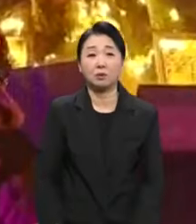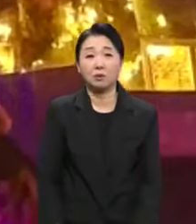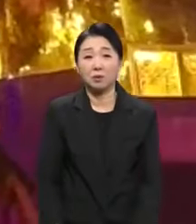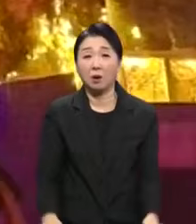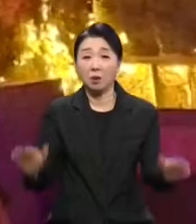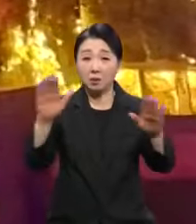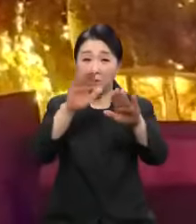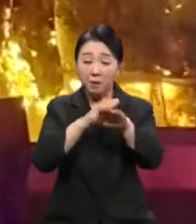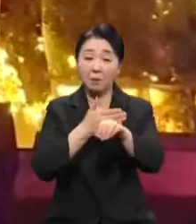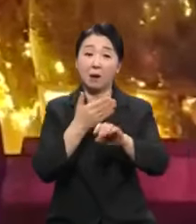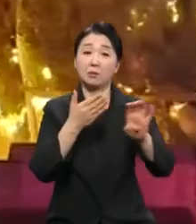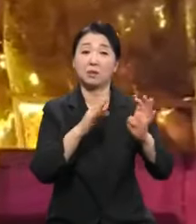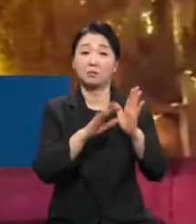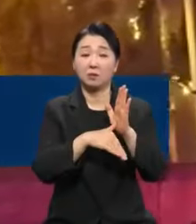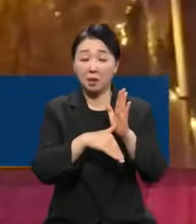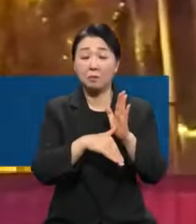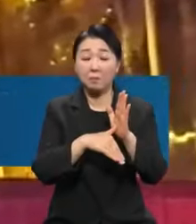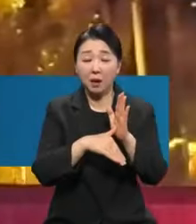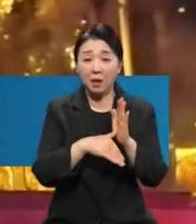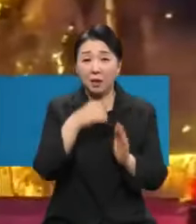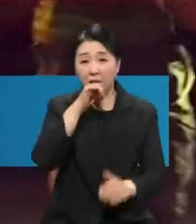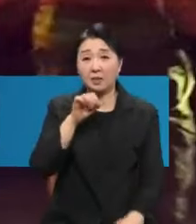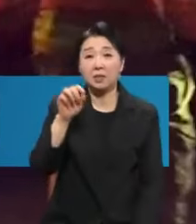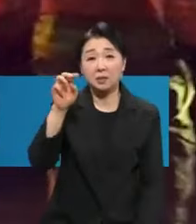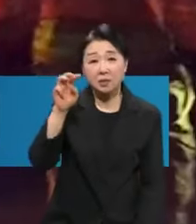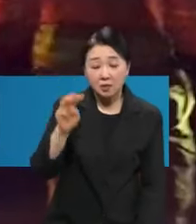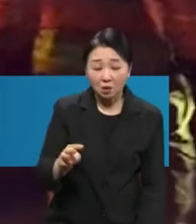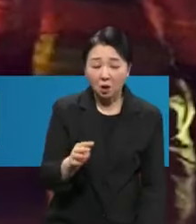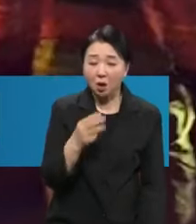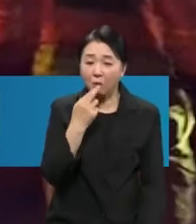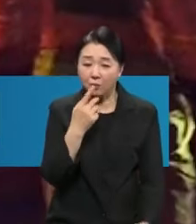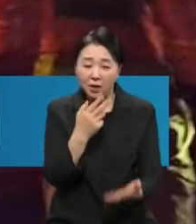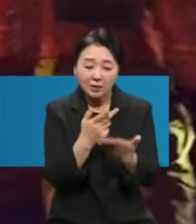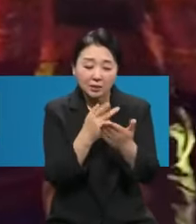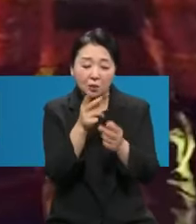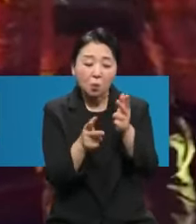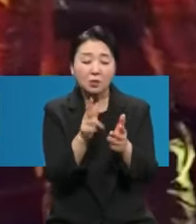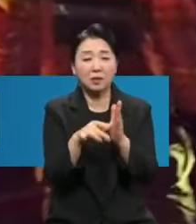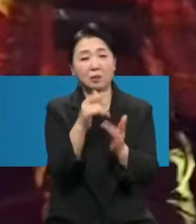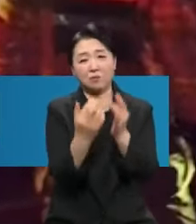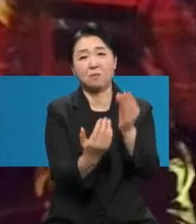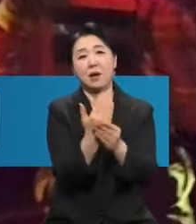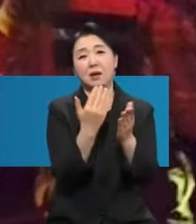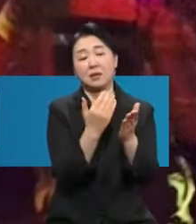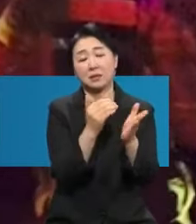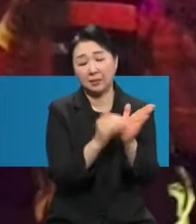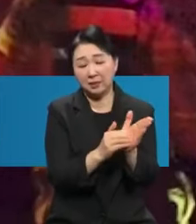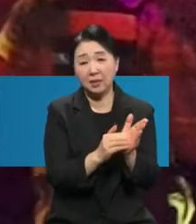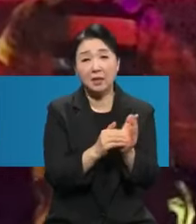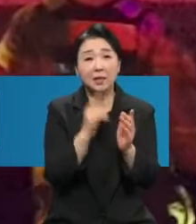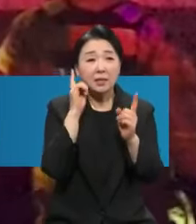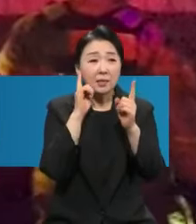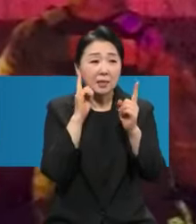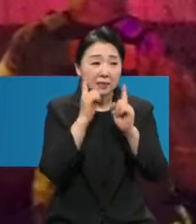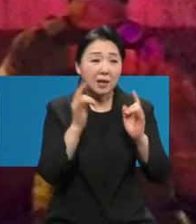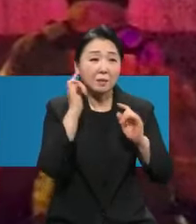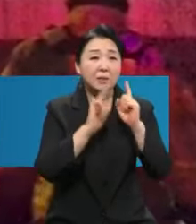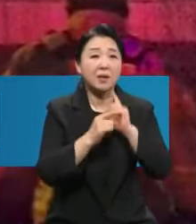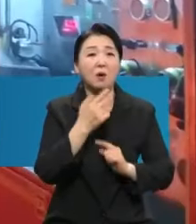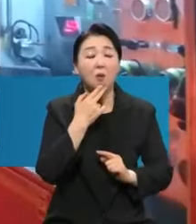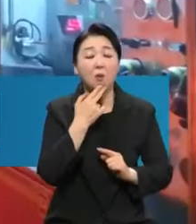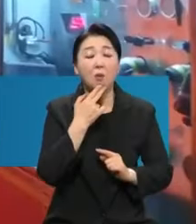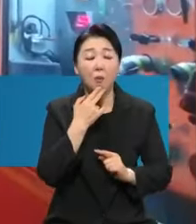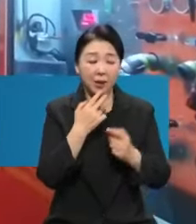40분쯤엔 경기도 이천의 한 플라스틱 생산 공장에서 불이 났습니다. 다행히 인명피해는 없었지만 공장 작업자 14명이